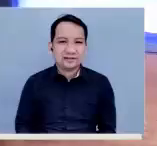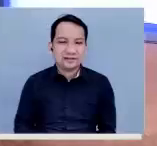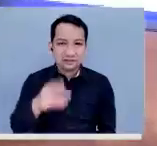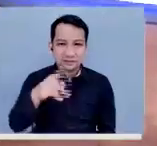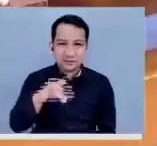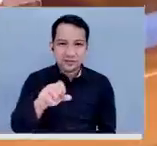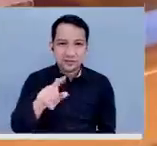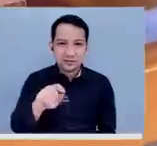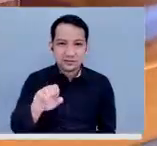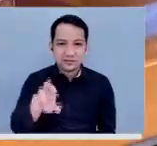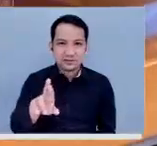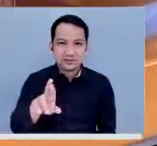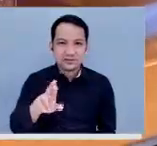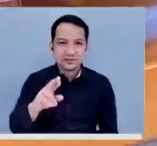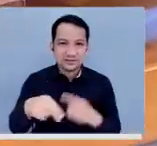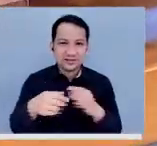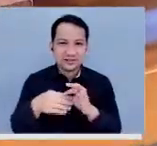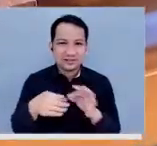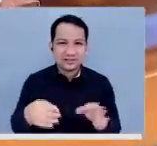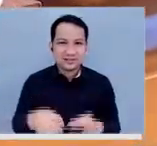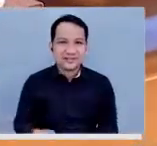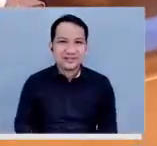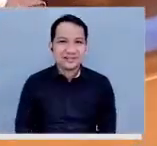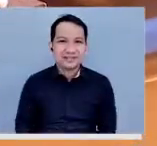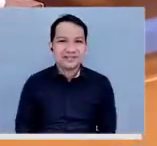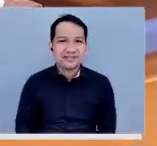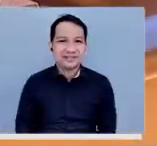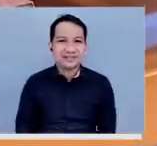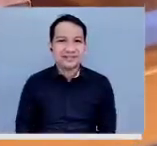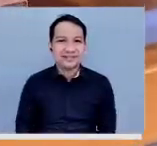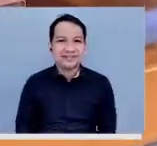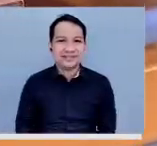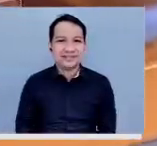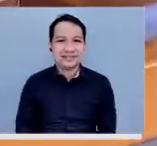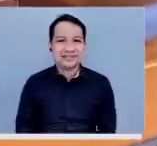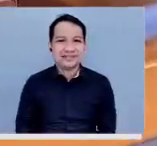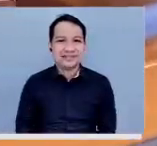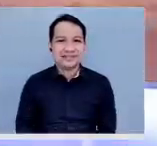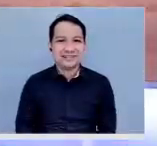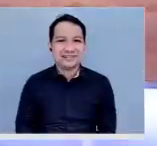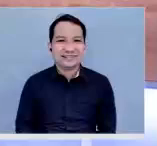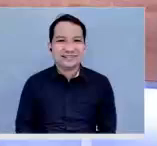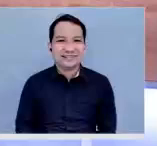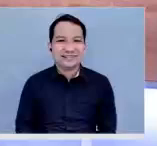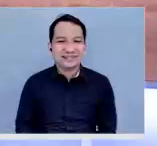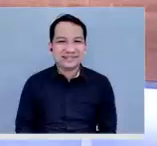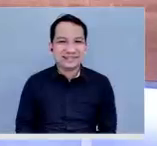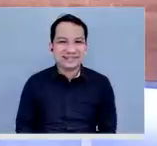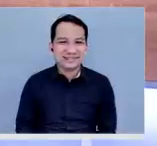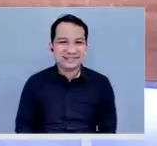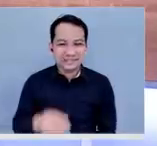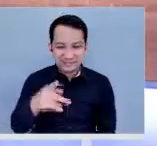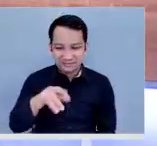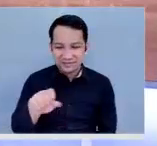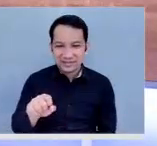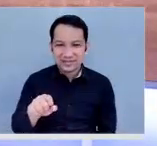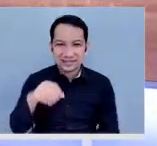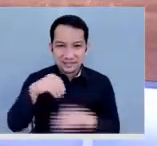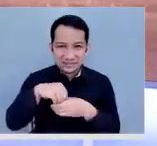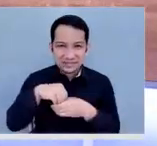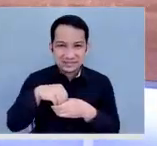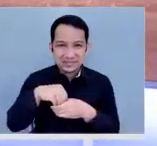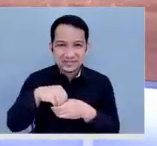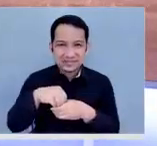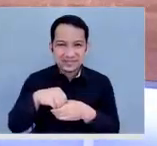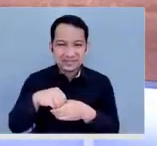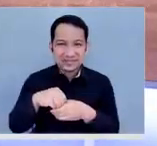Wow! Piatos. Favorite ko yan. Pwede na tumawa. Favorite ko yan. Okay, Piatos roll. Anong laman niya? Shrimp po,